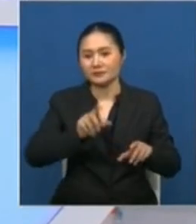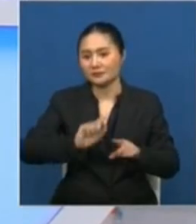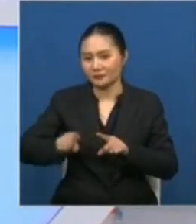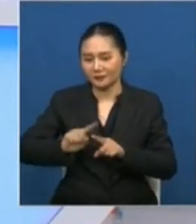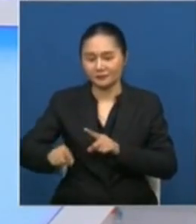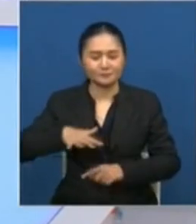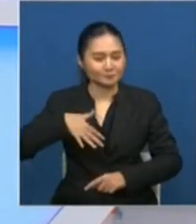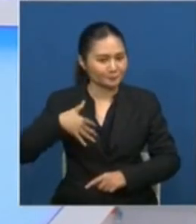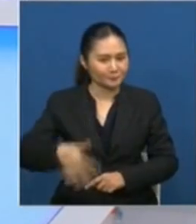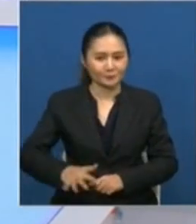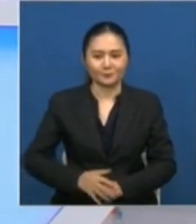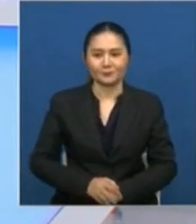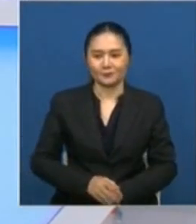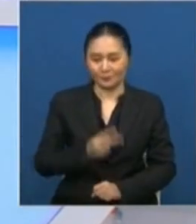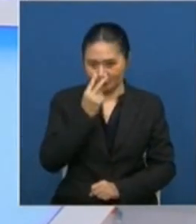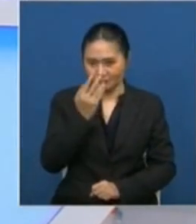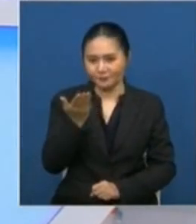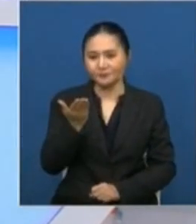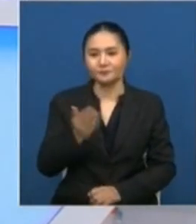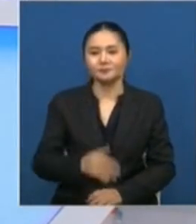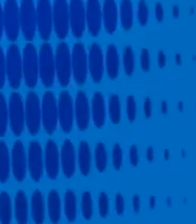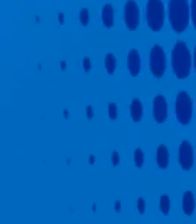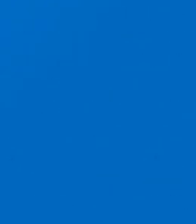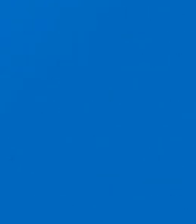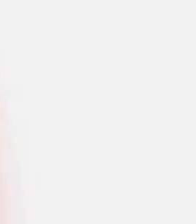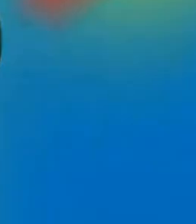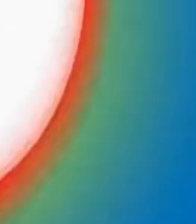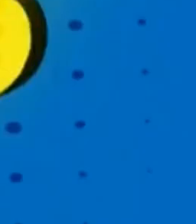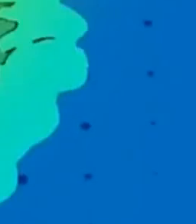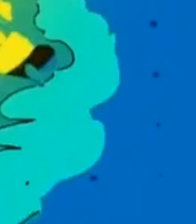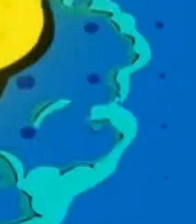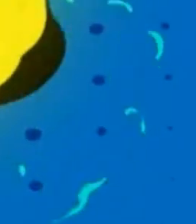เจอเลยฮะ